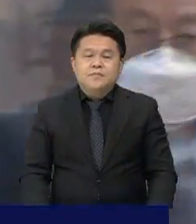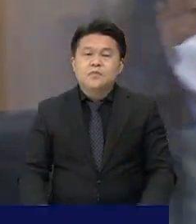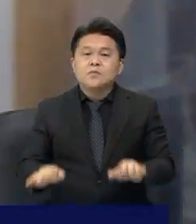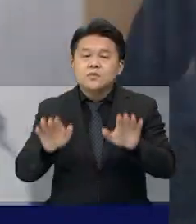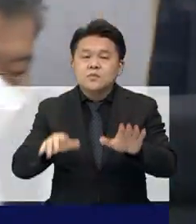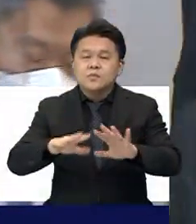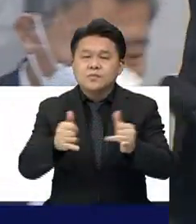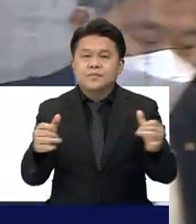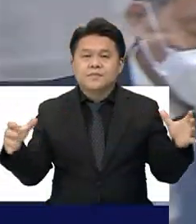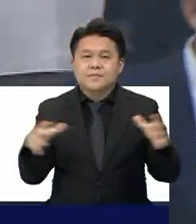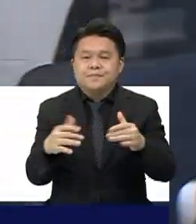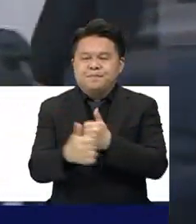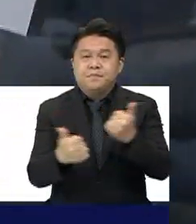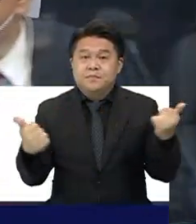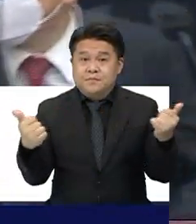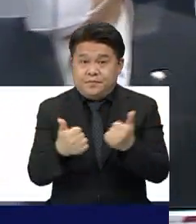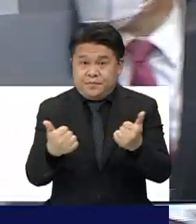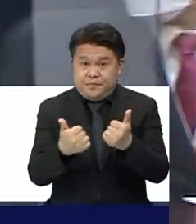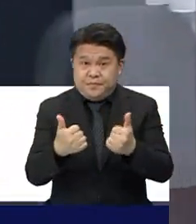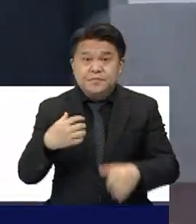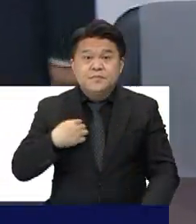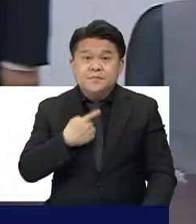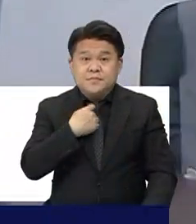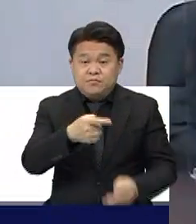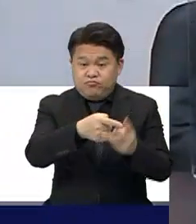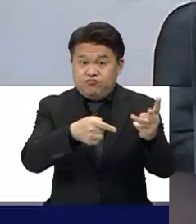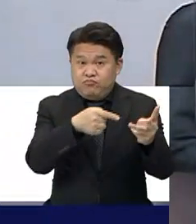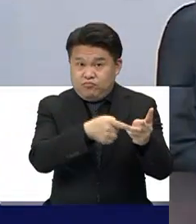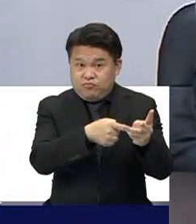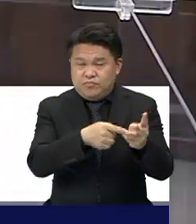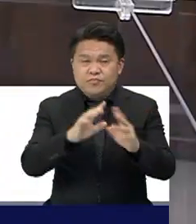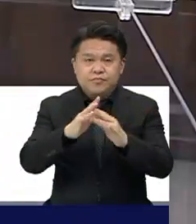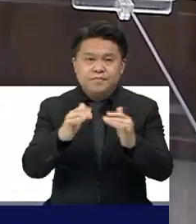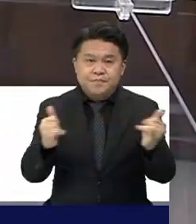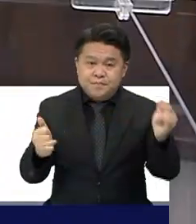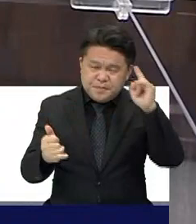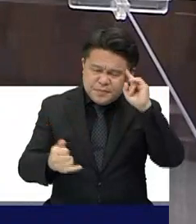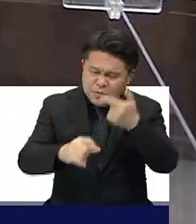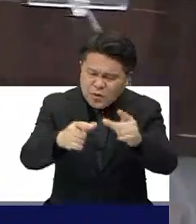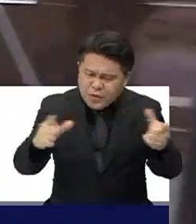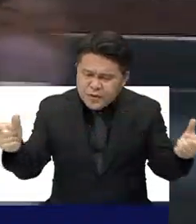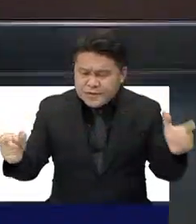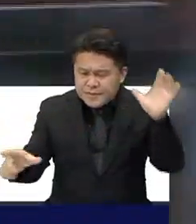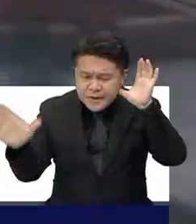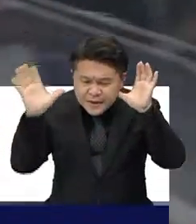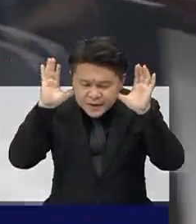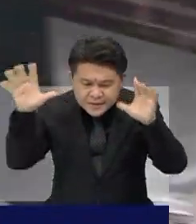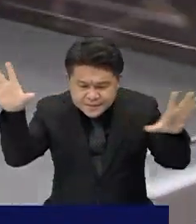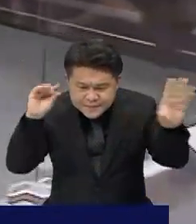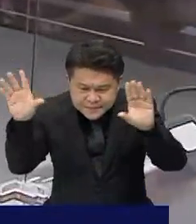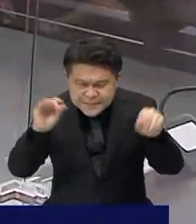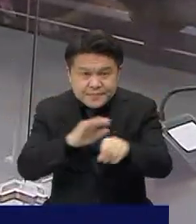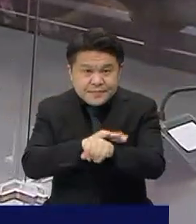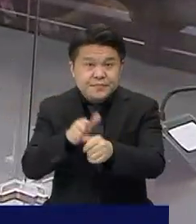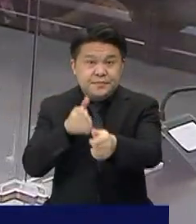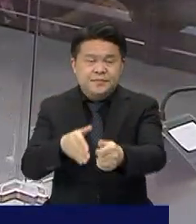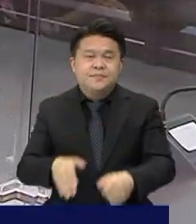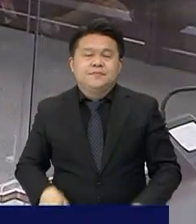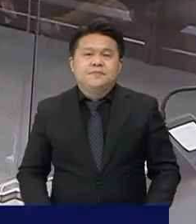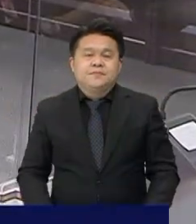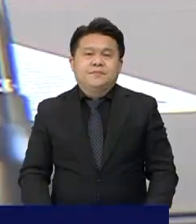오늘 국민통합위원회 전체 회의를 주재한 윤석열 당선인은 국민들의 다양한 목소리를 위원회가 잘 담아내길